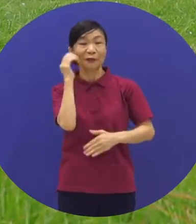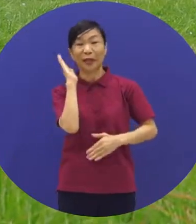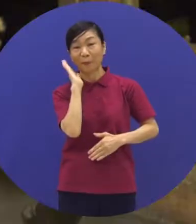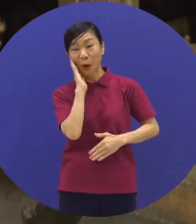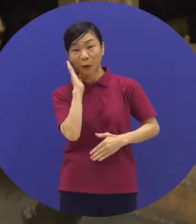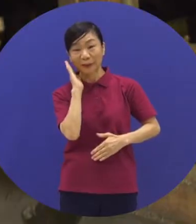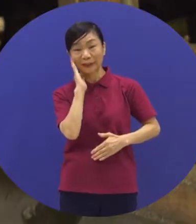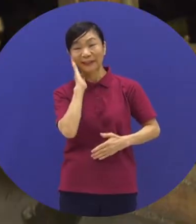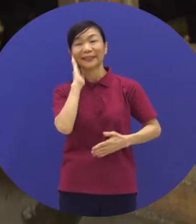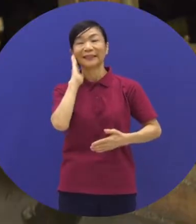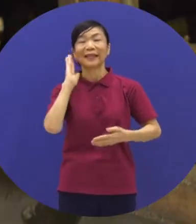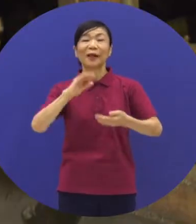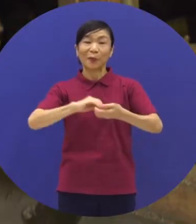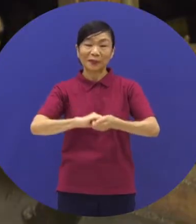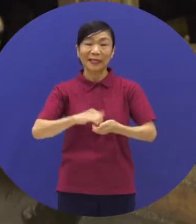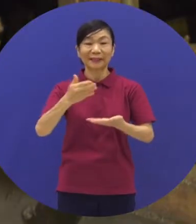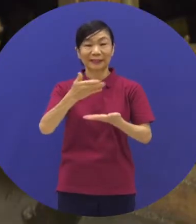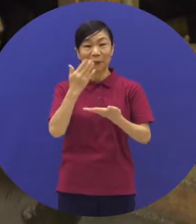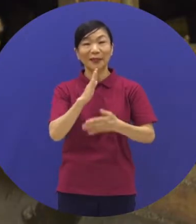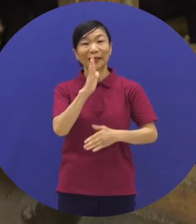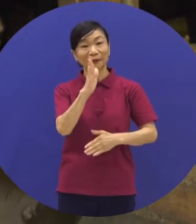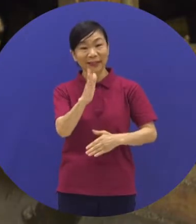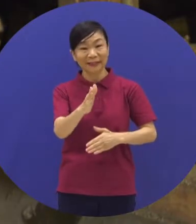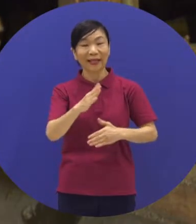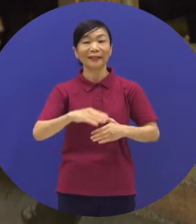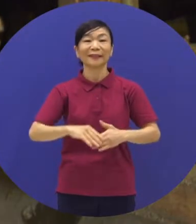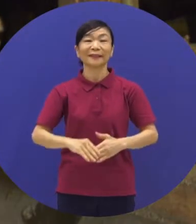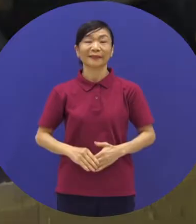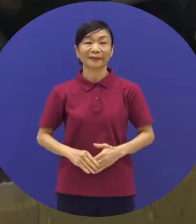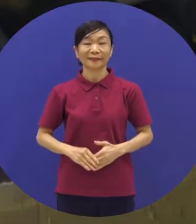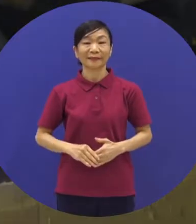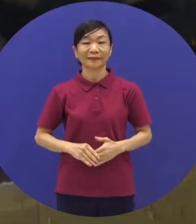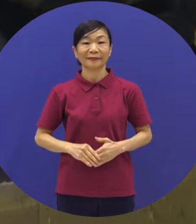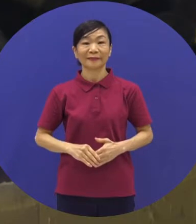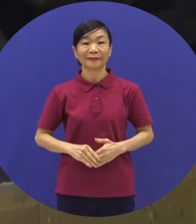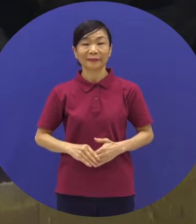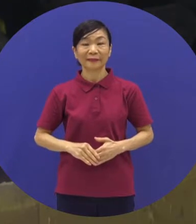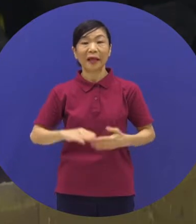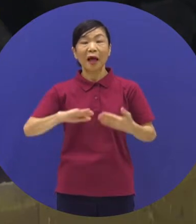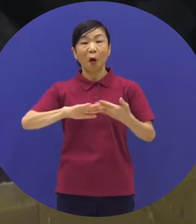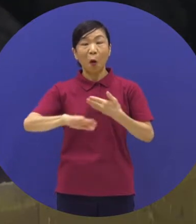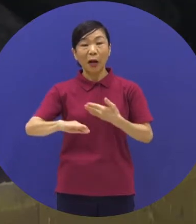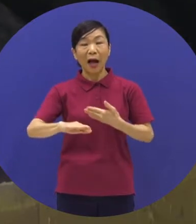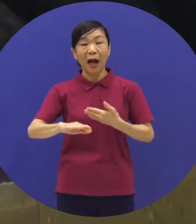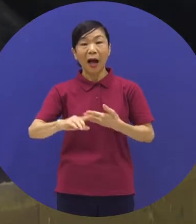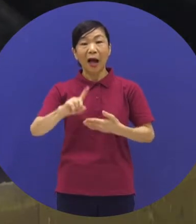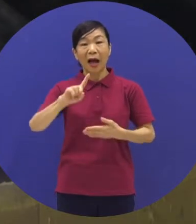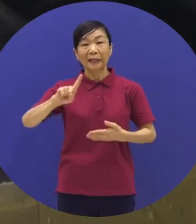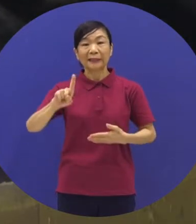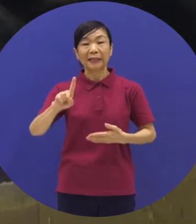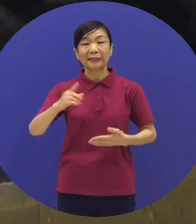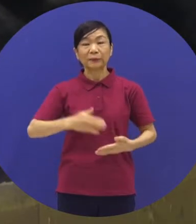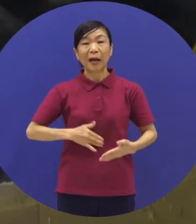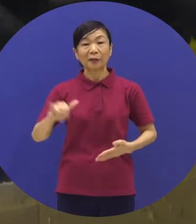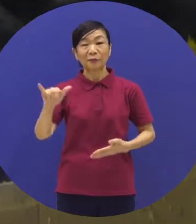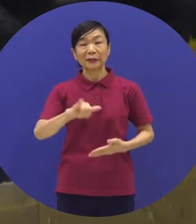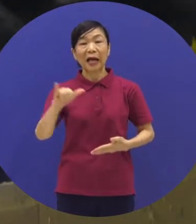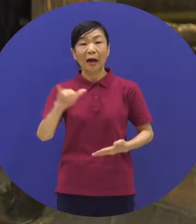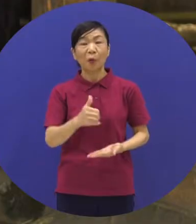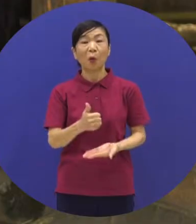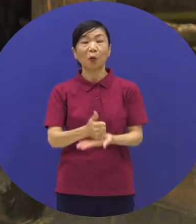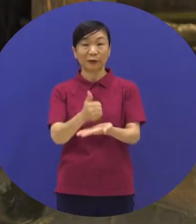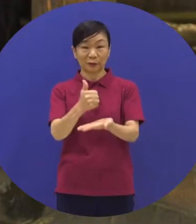ですので、こちらもぜひ召し上がっていただきたいですね。 特産品といえばセチバル茶も欠かせません